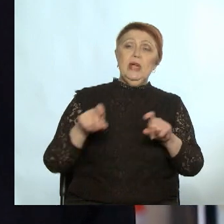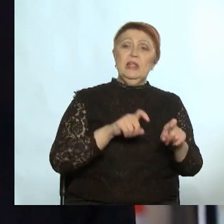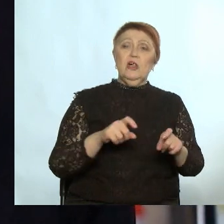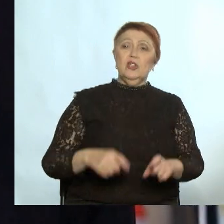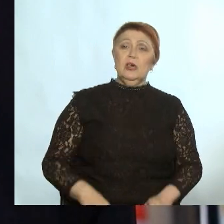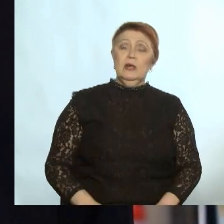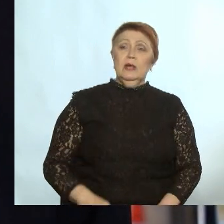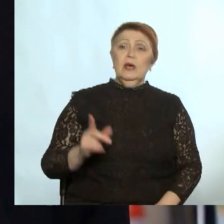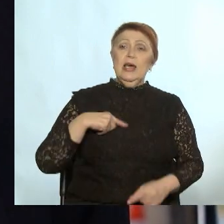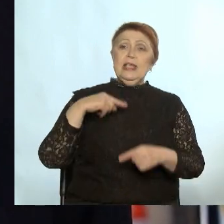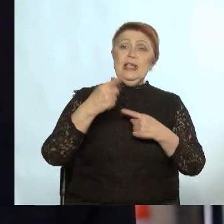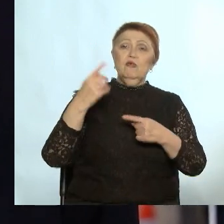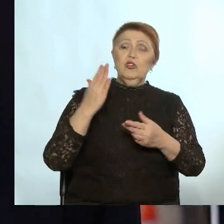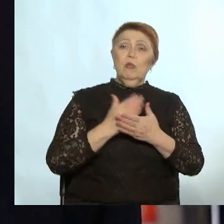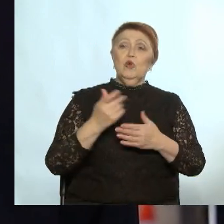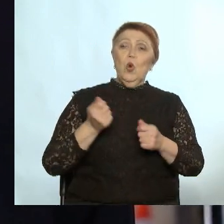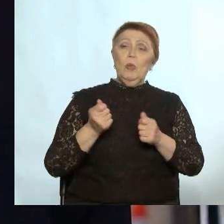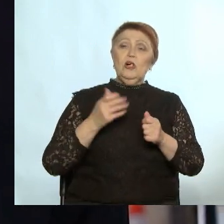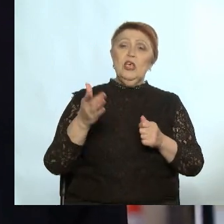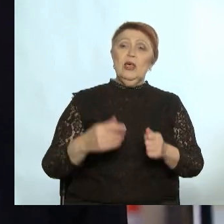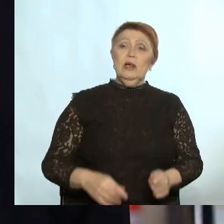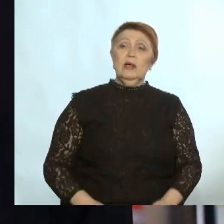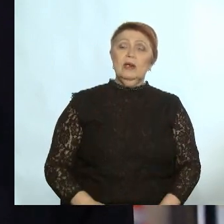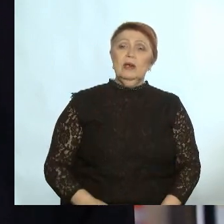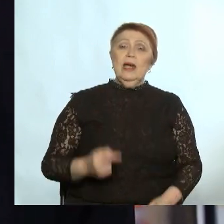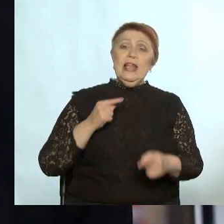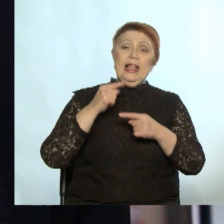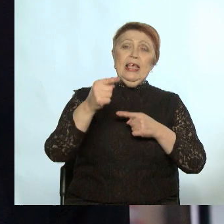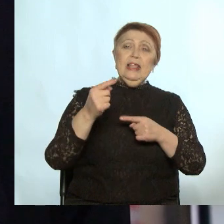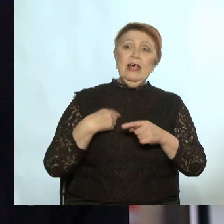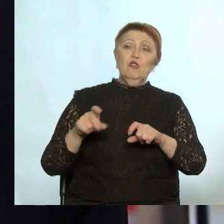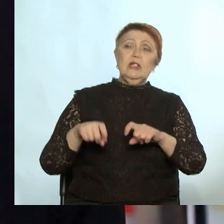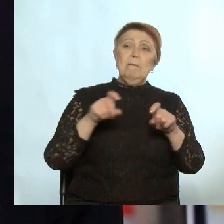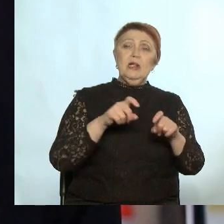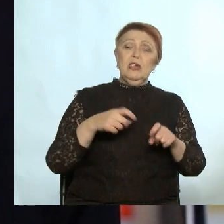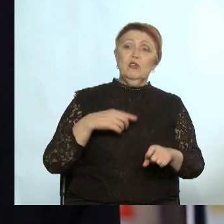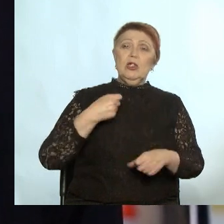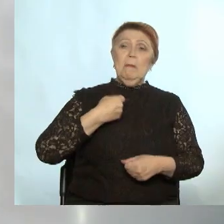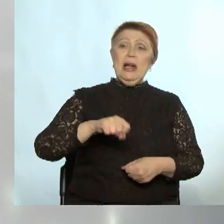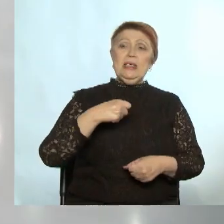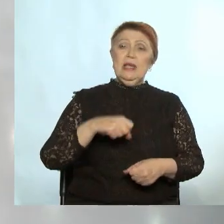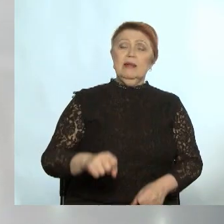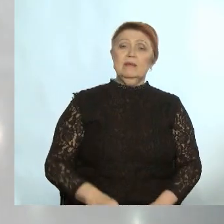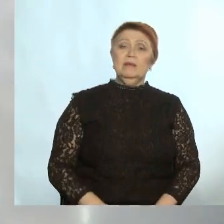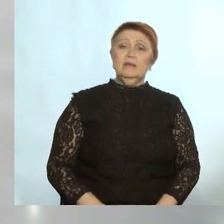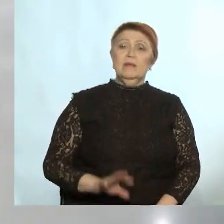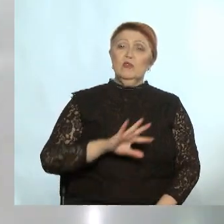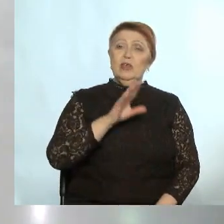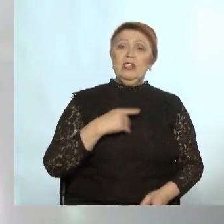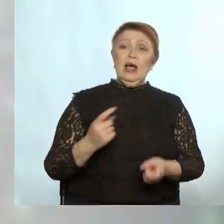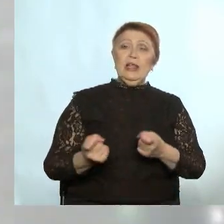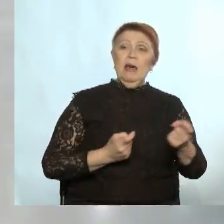упражнение будет такое интересное. Длинные диагональные передачи. Тоже с бросочком в конце обязательно. Катаемся.